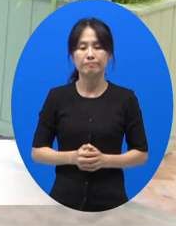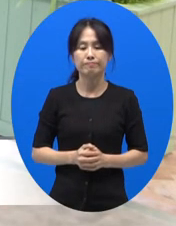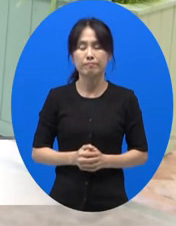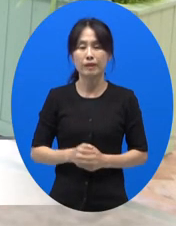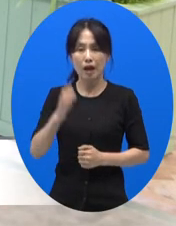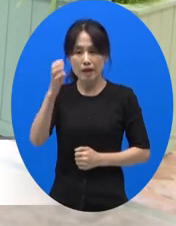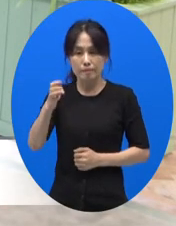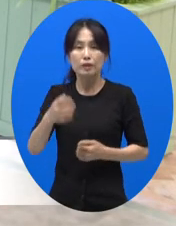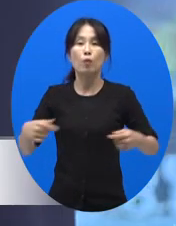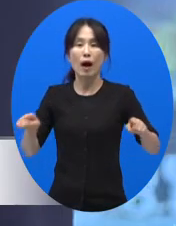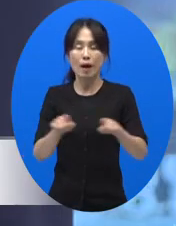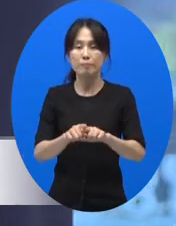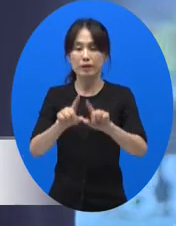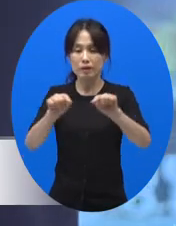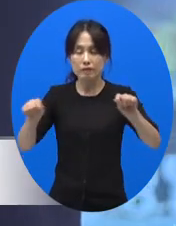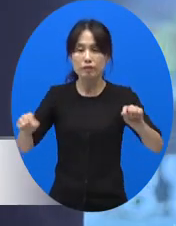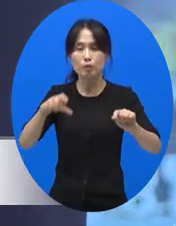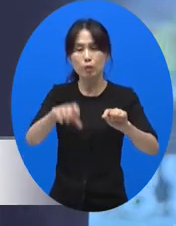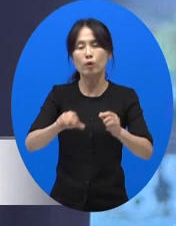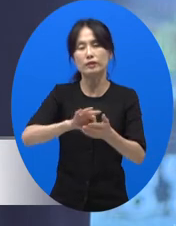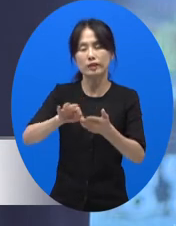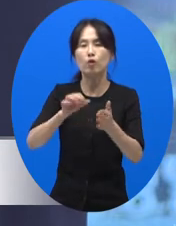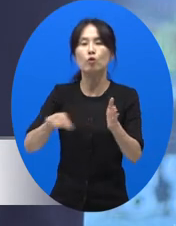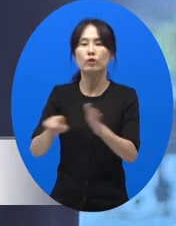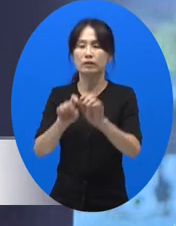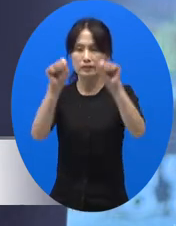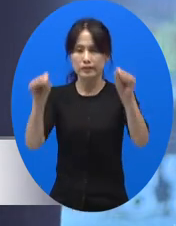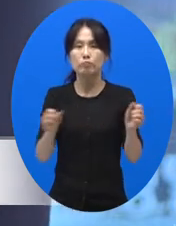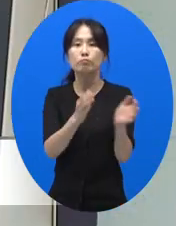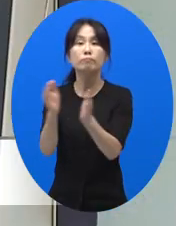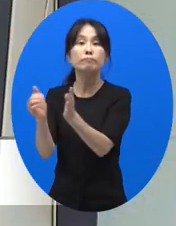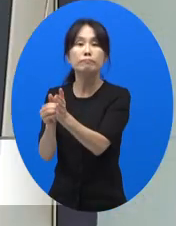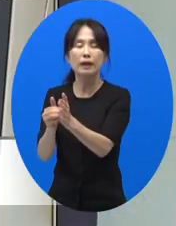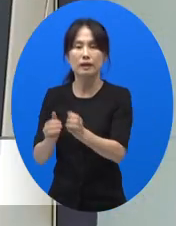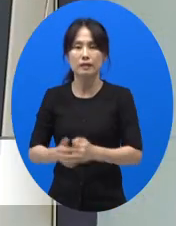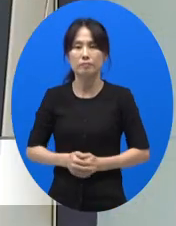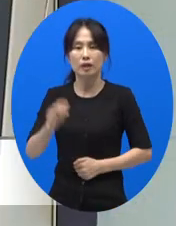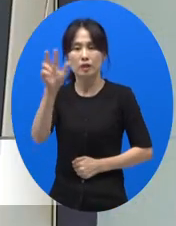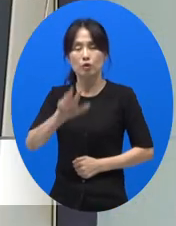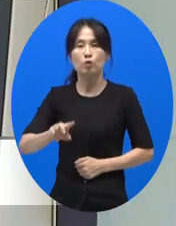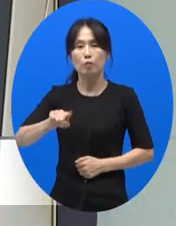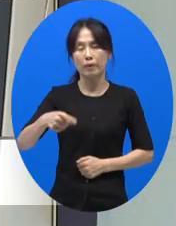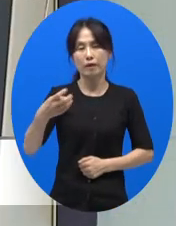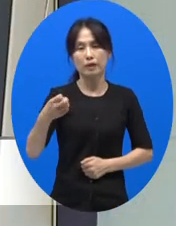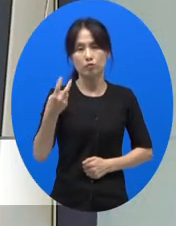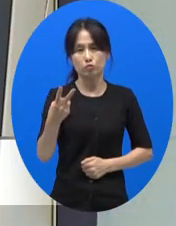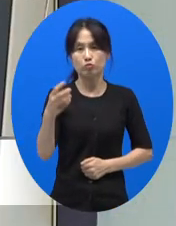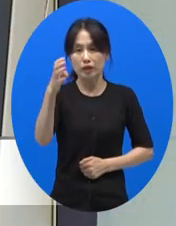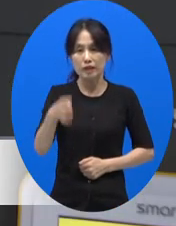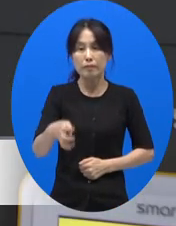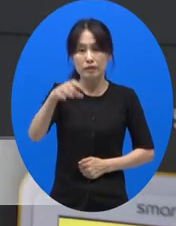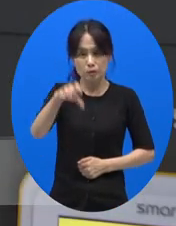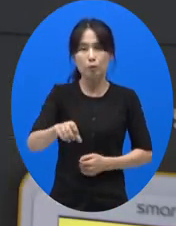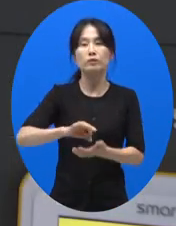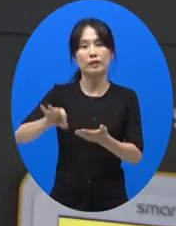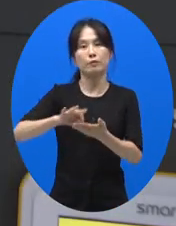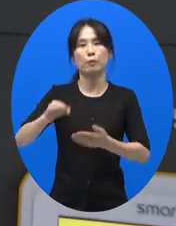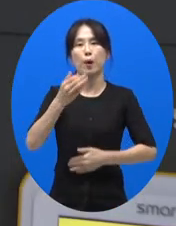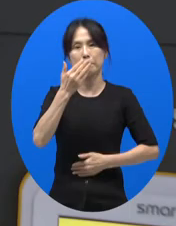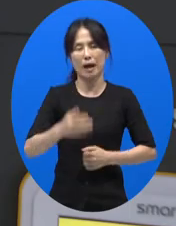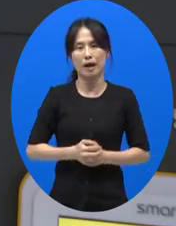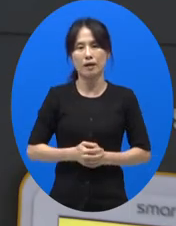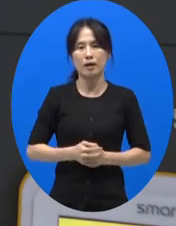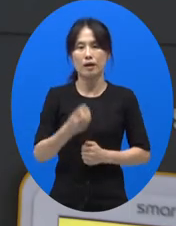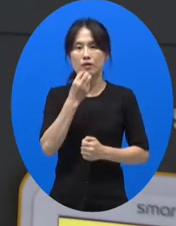손을 잡고 푸드코트에서도 사용할 수 있도록 시스템을 갖췄습니다. 전국 142개 이마트 푸드코트에서 쓸수 있는데